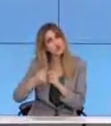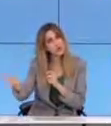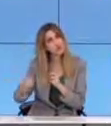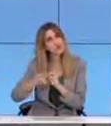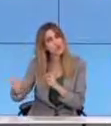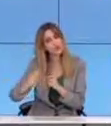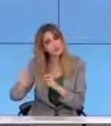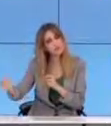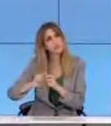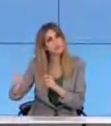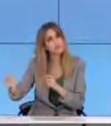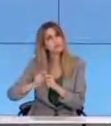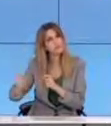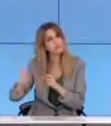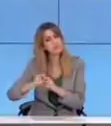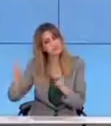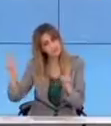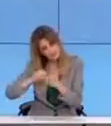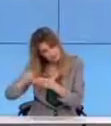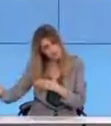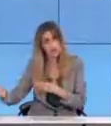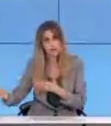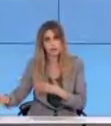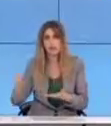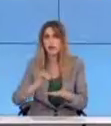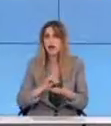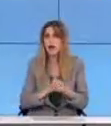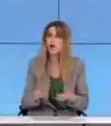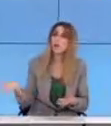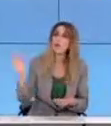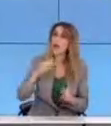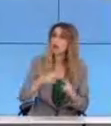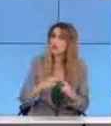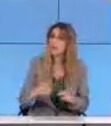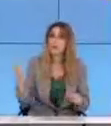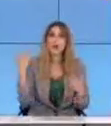του λεγόμενου μαξιλαριού ρευστότητας, το οποίο με πολύ κόπο οικοδομήσαμε.